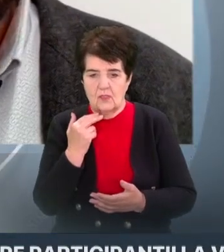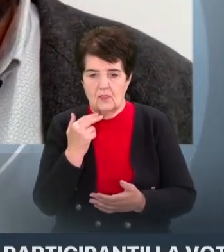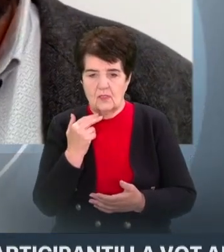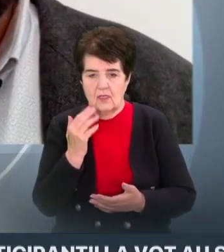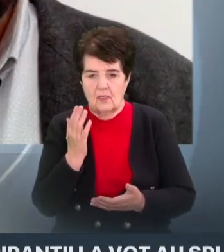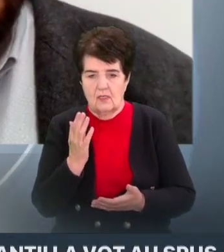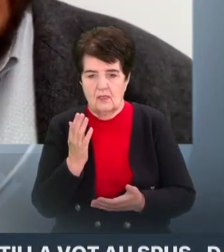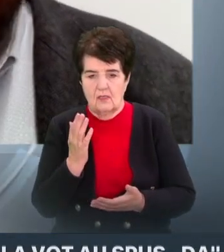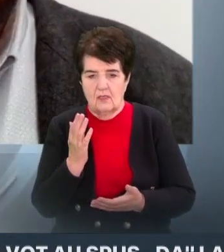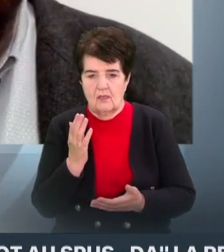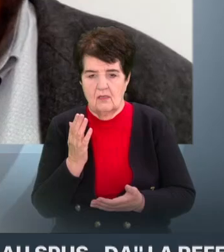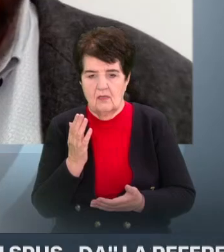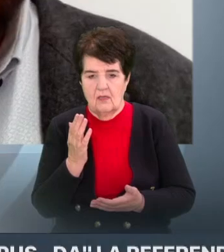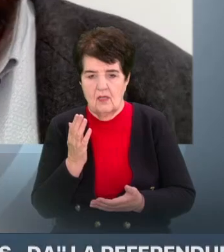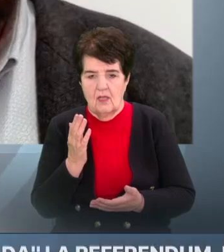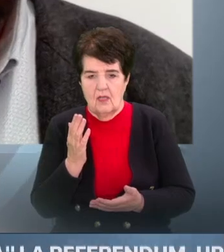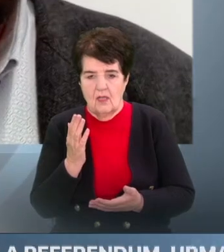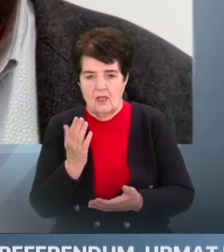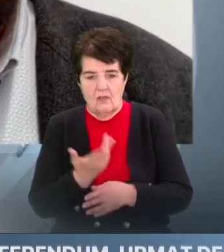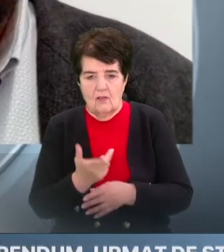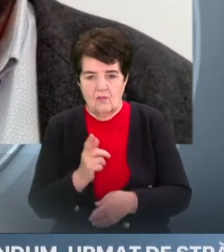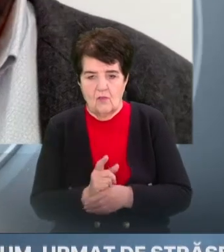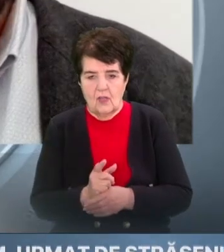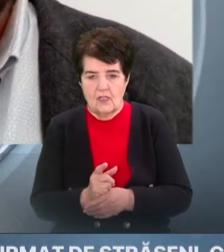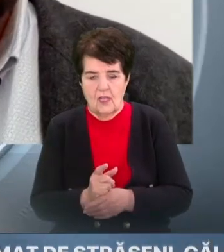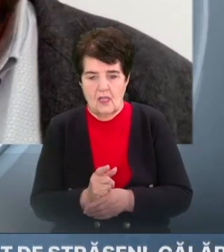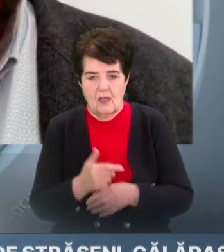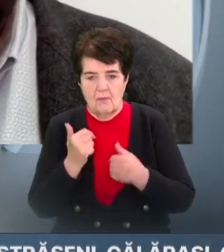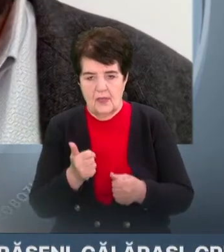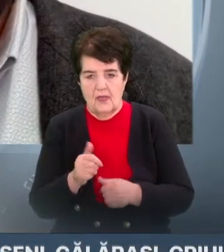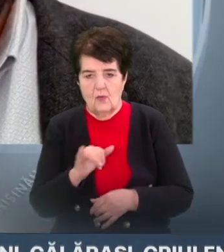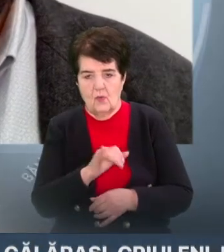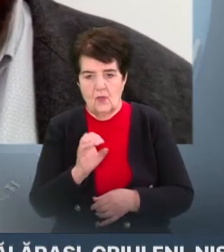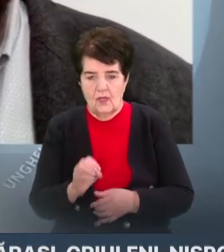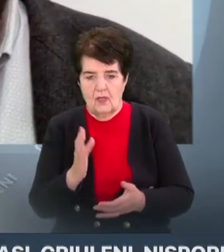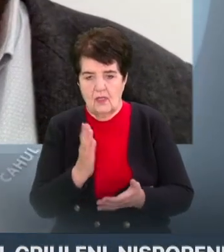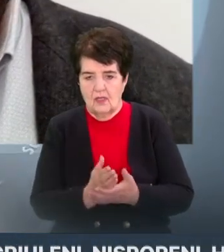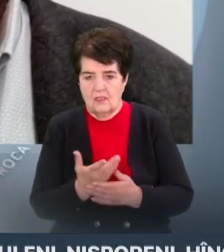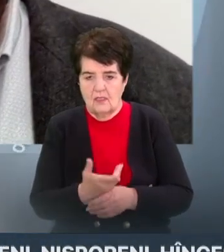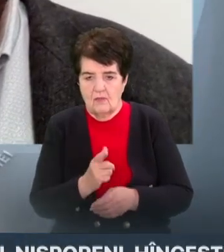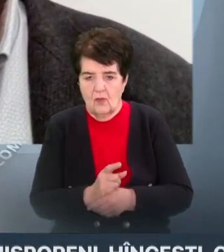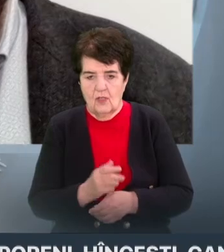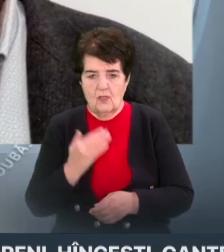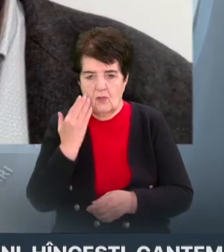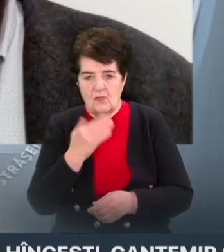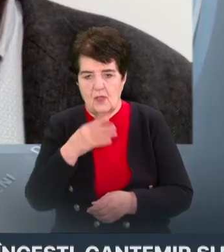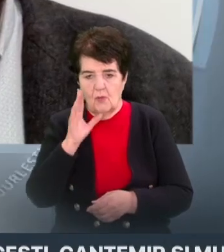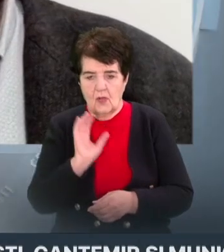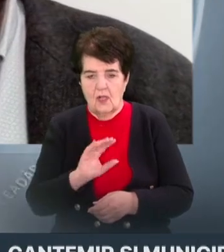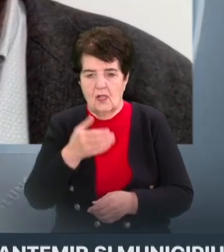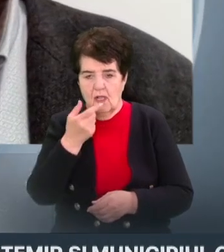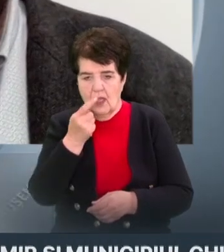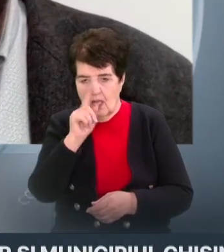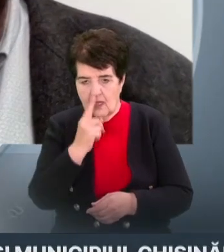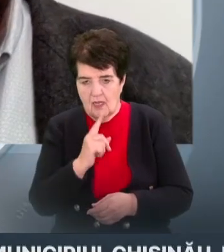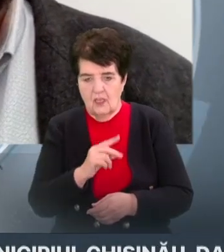Este o minciună sfântată. Ortodoxia o duce foarte bine în Uniunea Europeană. Avem 4 state majoritar ortodoxe, România, Bulgaria, Grecia,